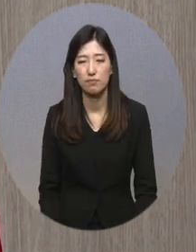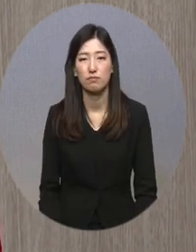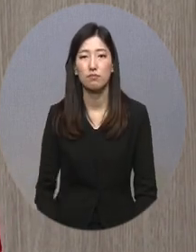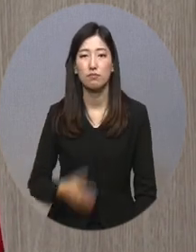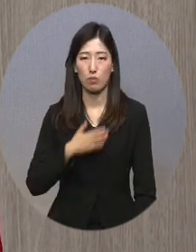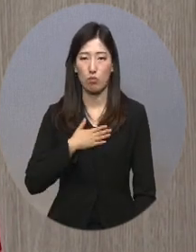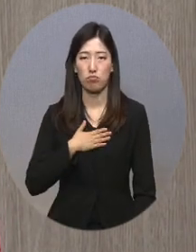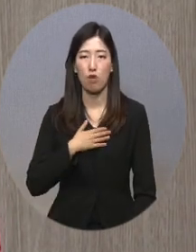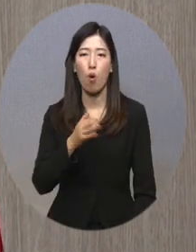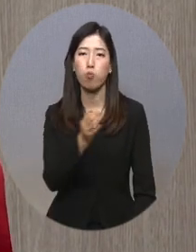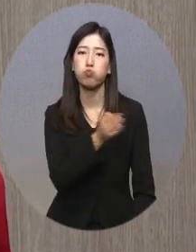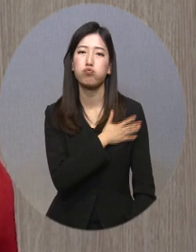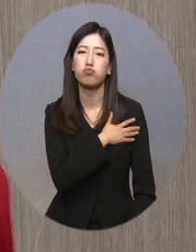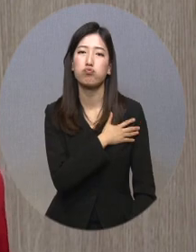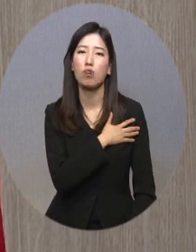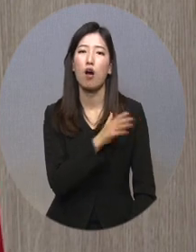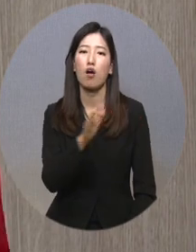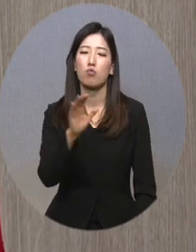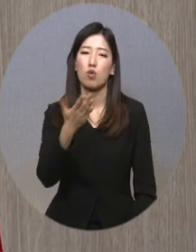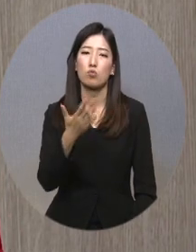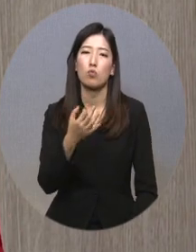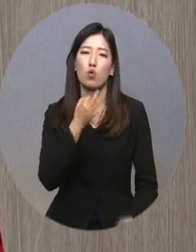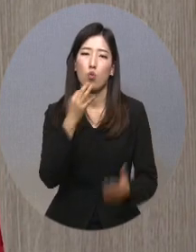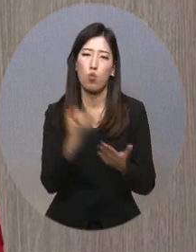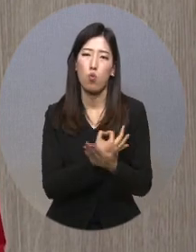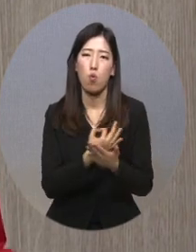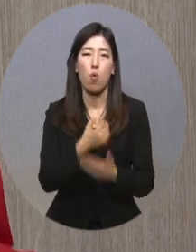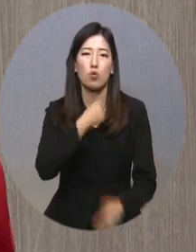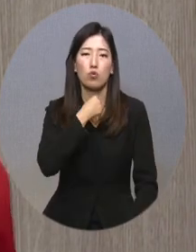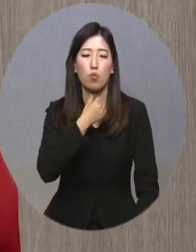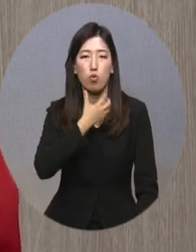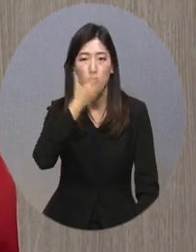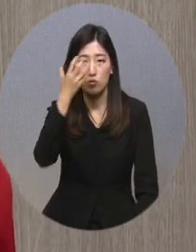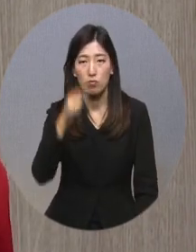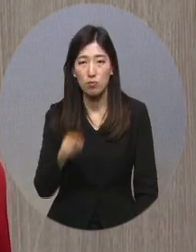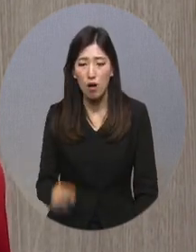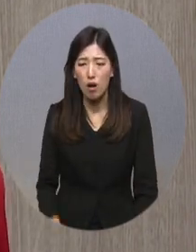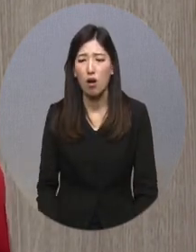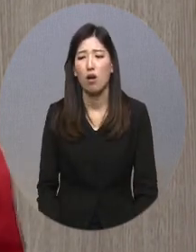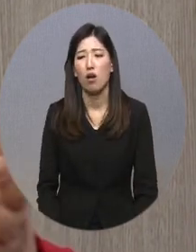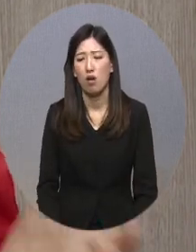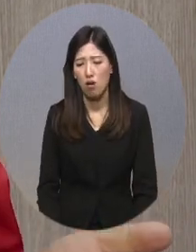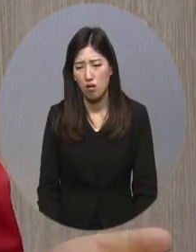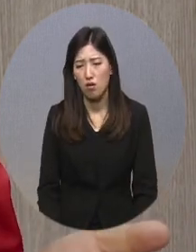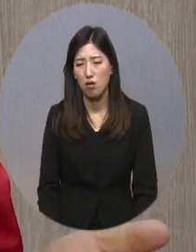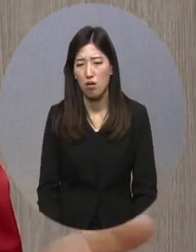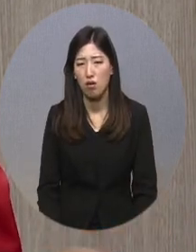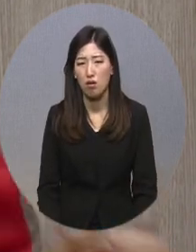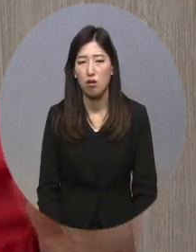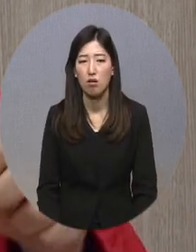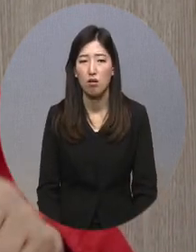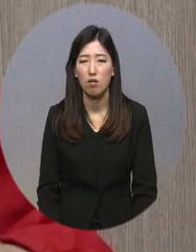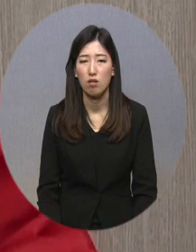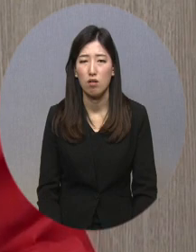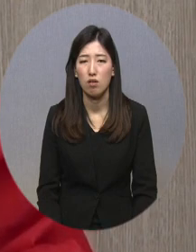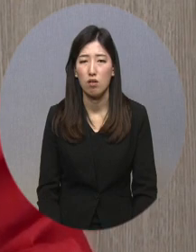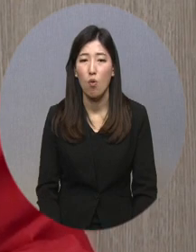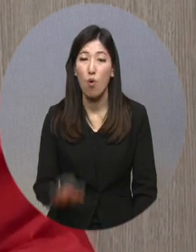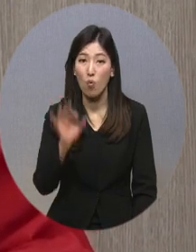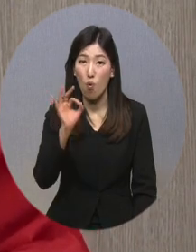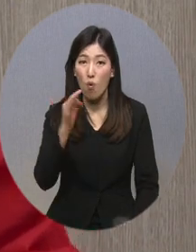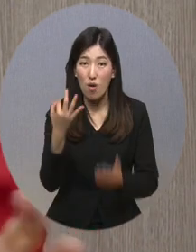그게 그 꿈이라고도 그러고 그래서 제가 아 약간 위험하잖아요, 그죠? 돈을 벌으면 또 다른 게